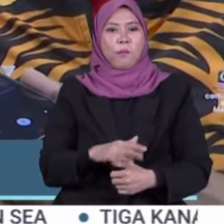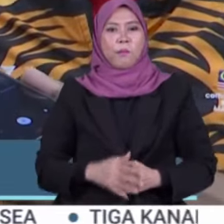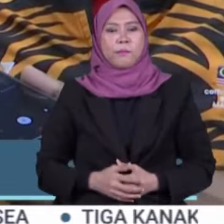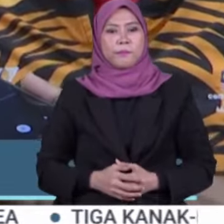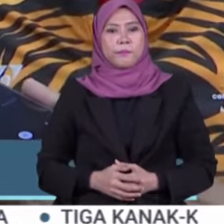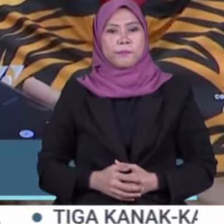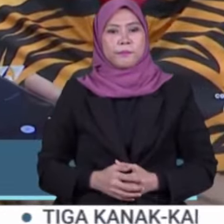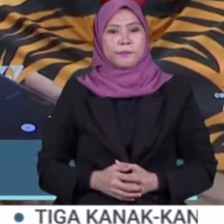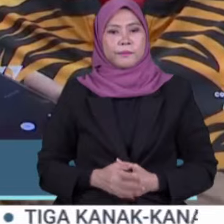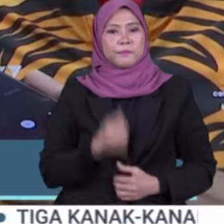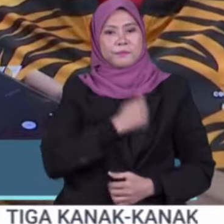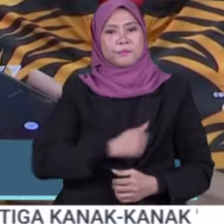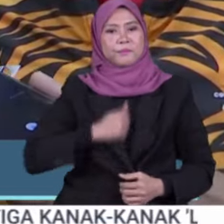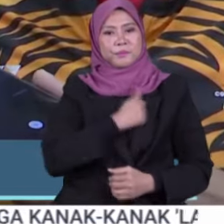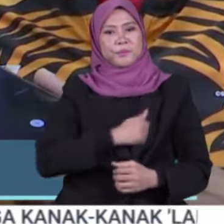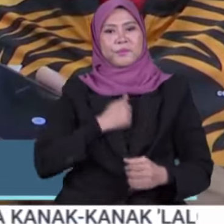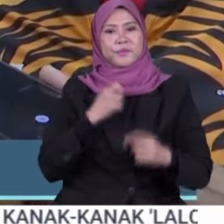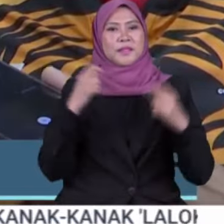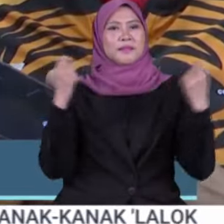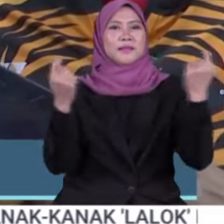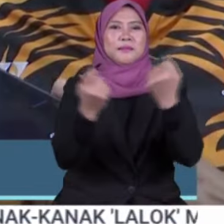I feel sorry to my team.